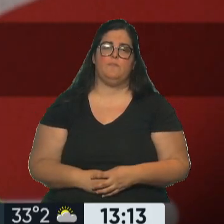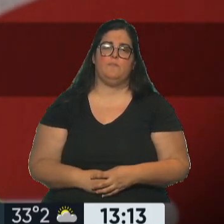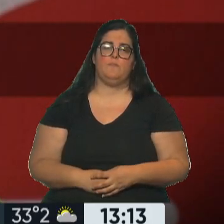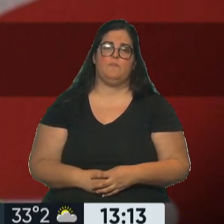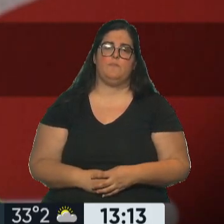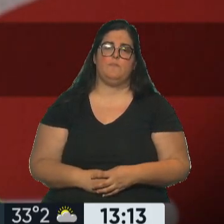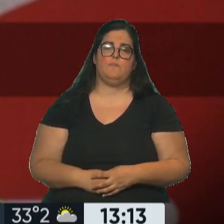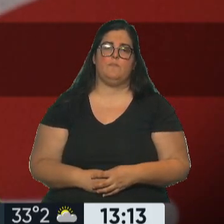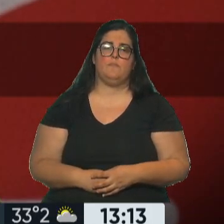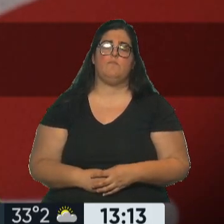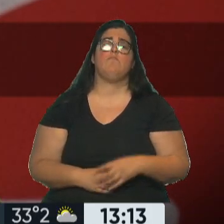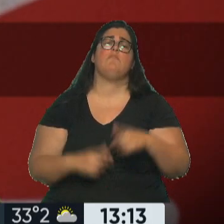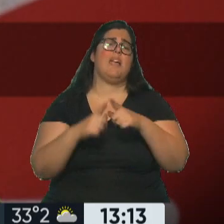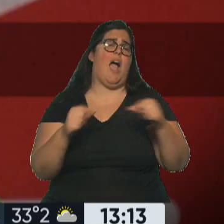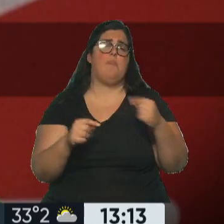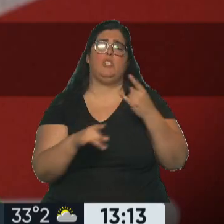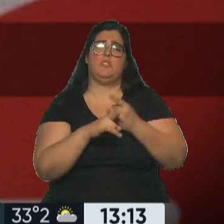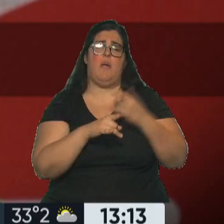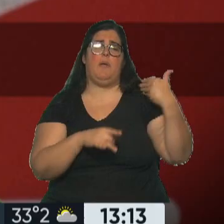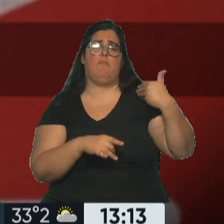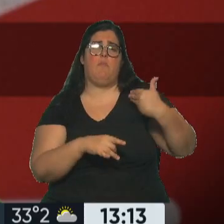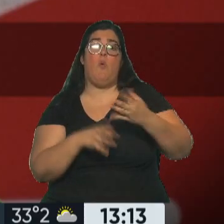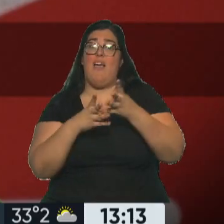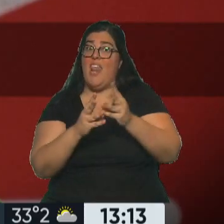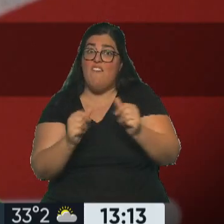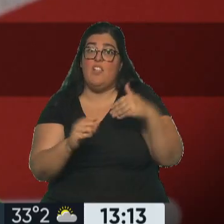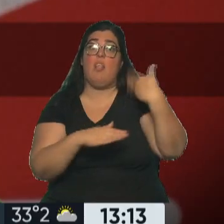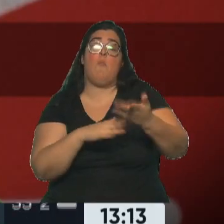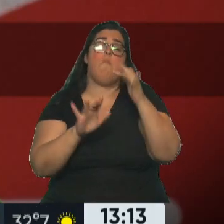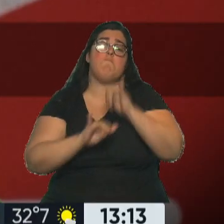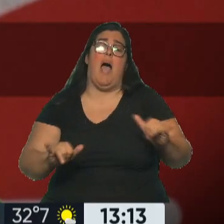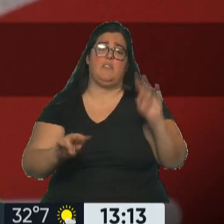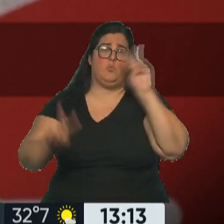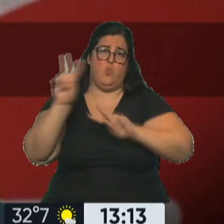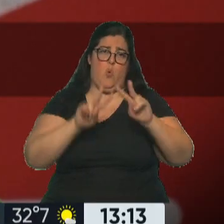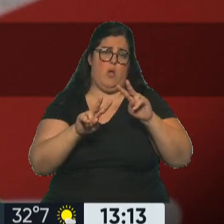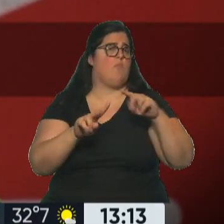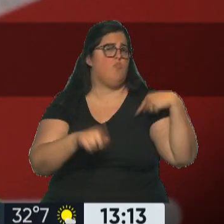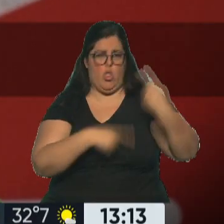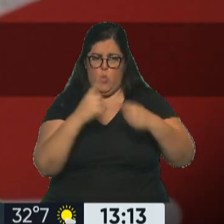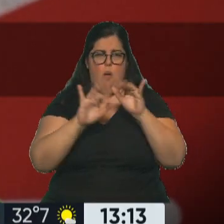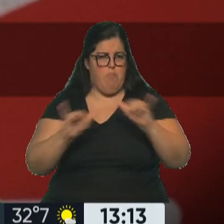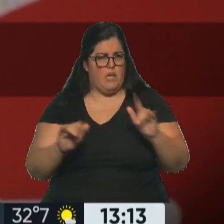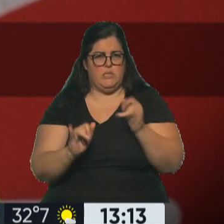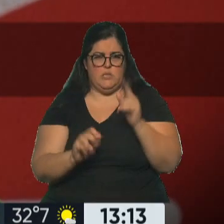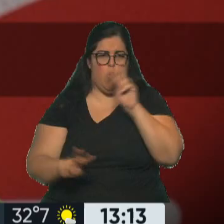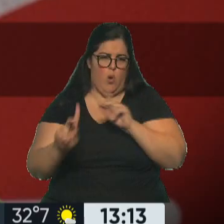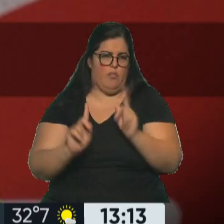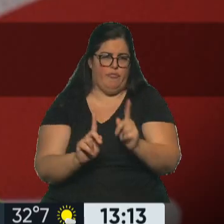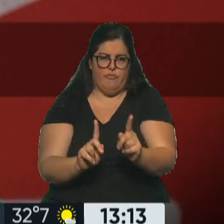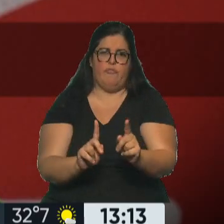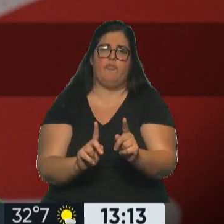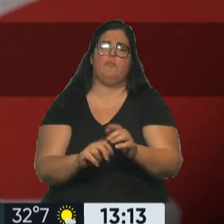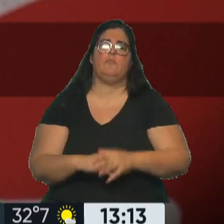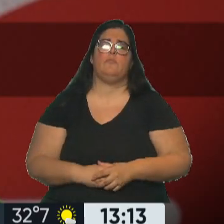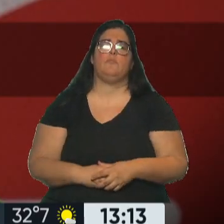我が国は戦後一貫して平和国家としての道を歩んでまいりました。その歩みはこれからも決して変わ